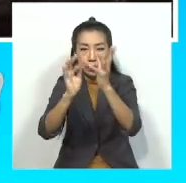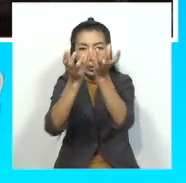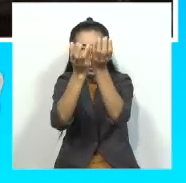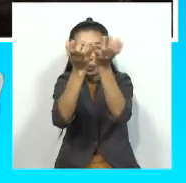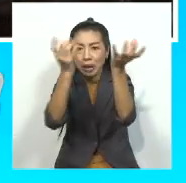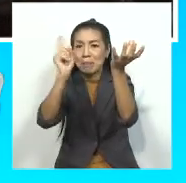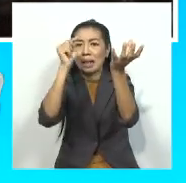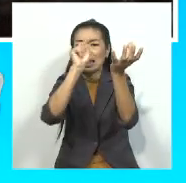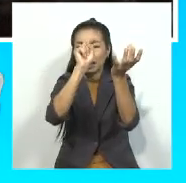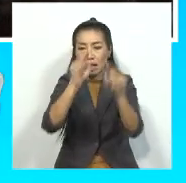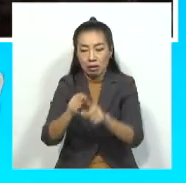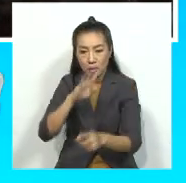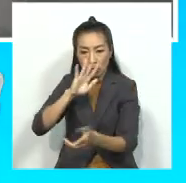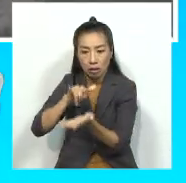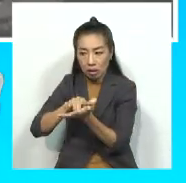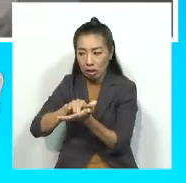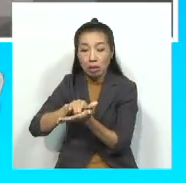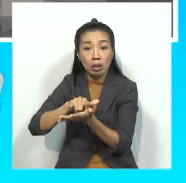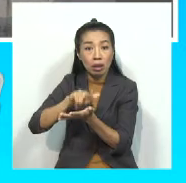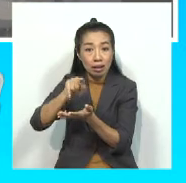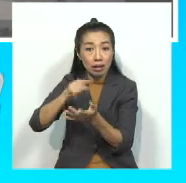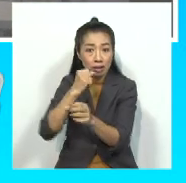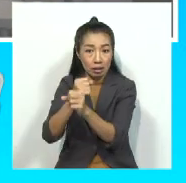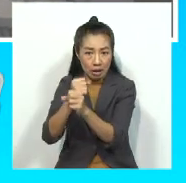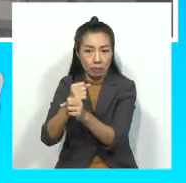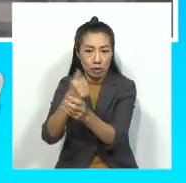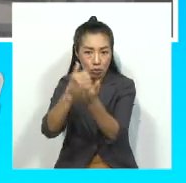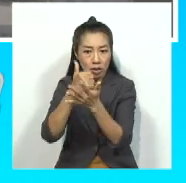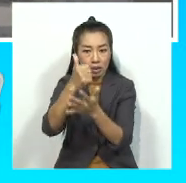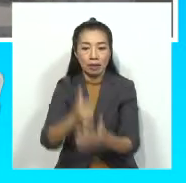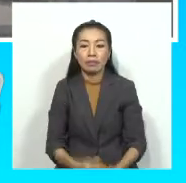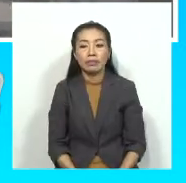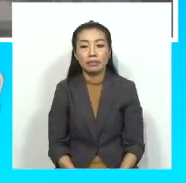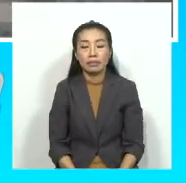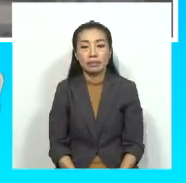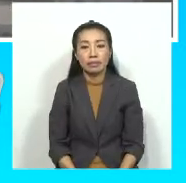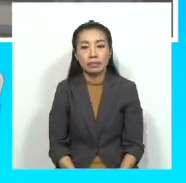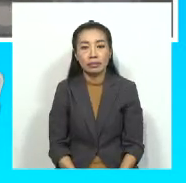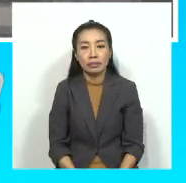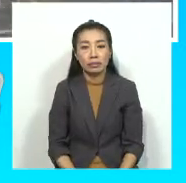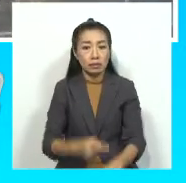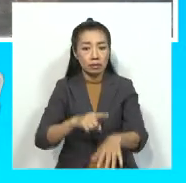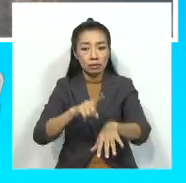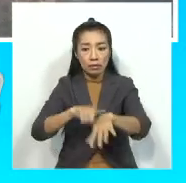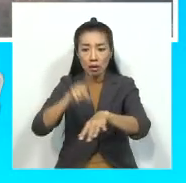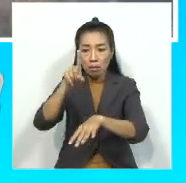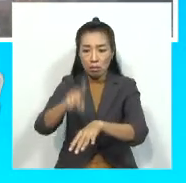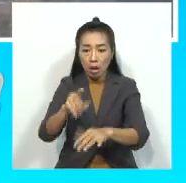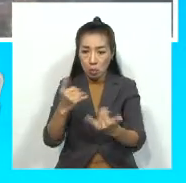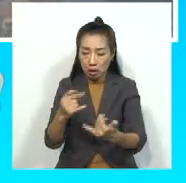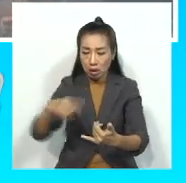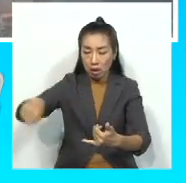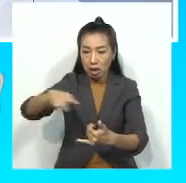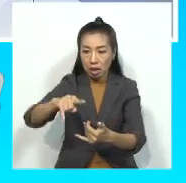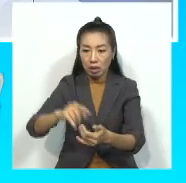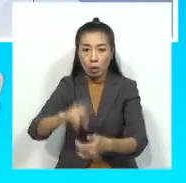ป็นตัวที่จะเสริมที่จะตัวช่วยเราด้วยในระดับหนึ่งนะครับ ค่ะในช่วงบ่ายที่บอกว่าเราจะ